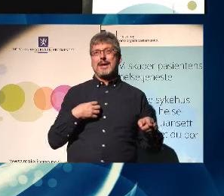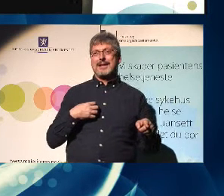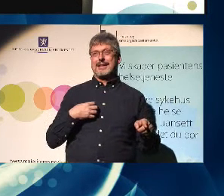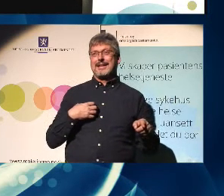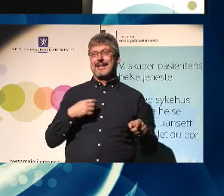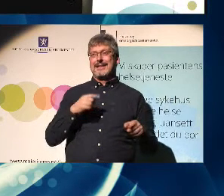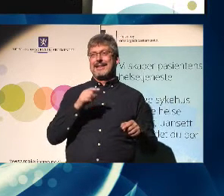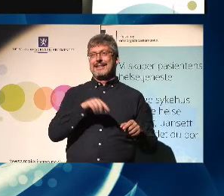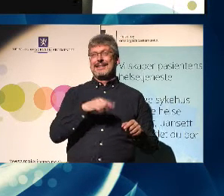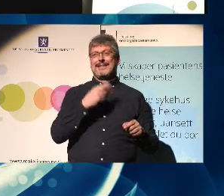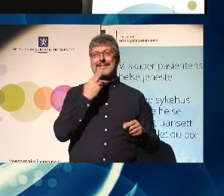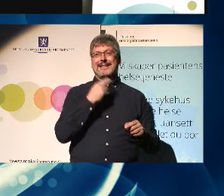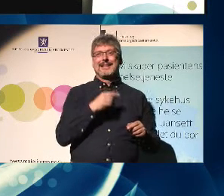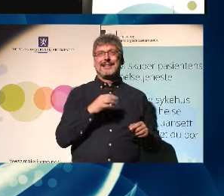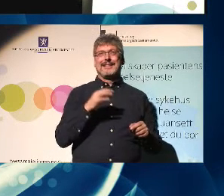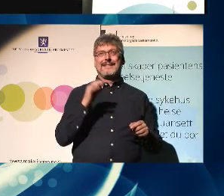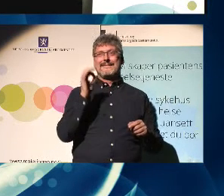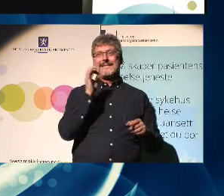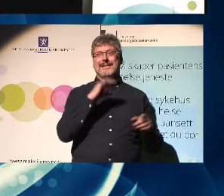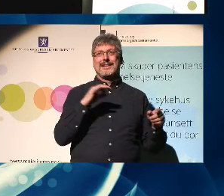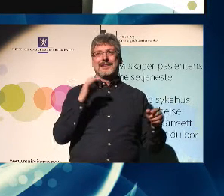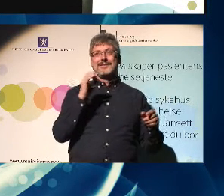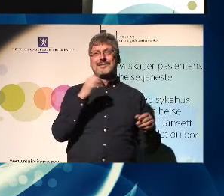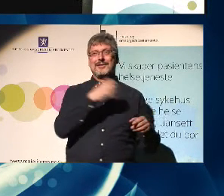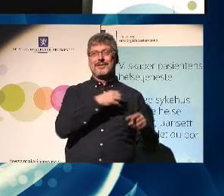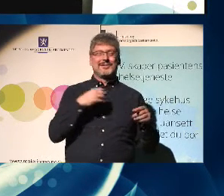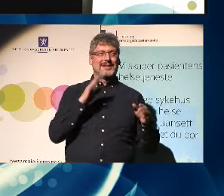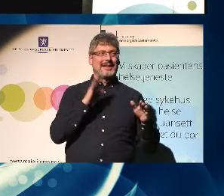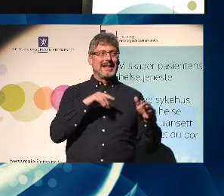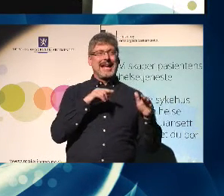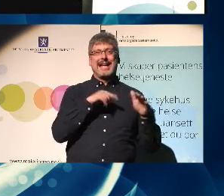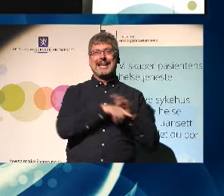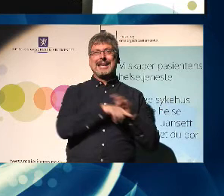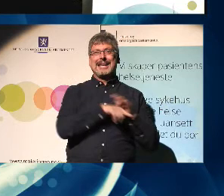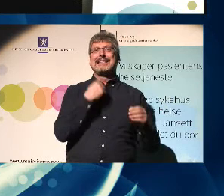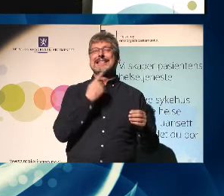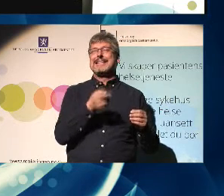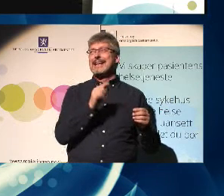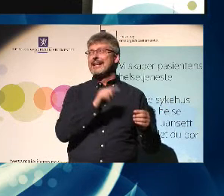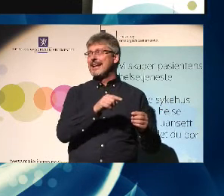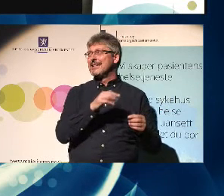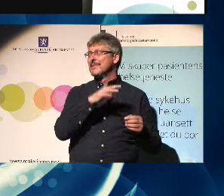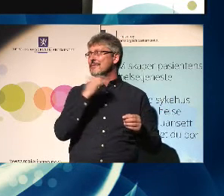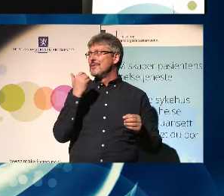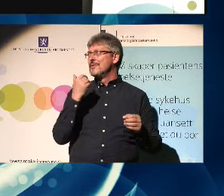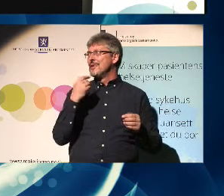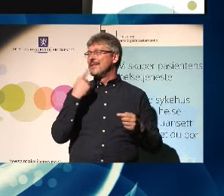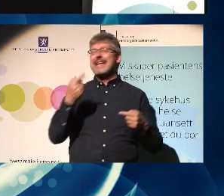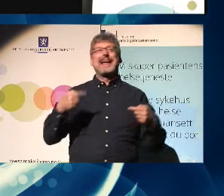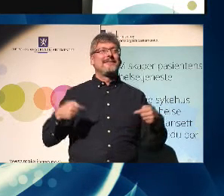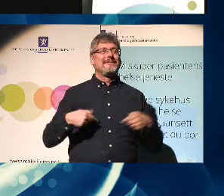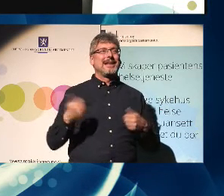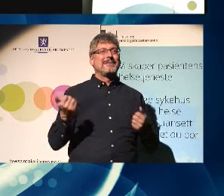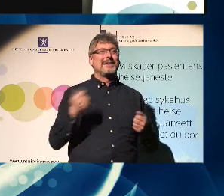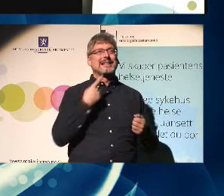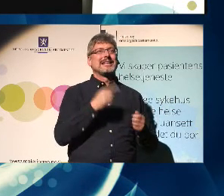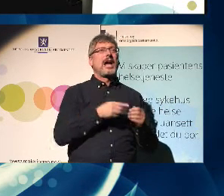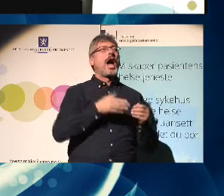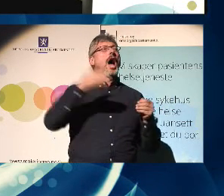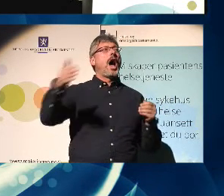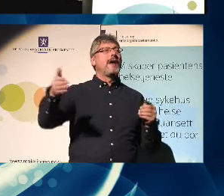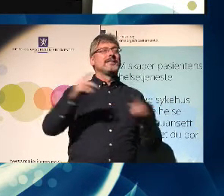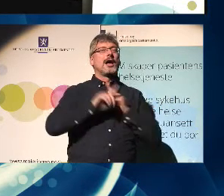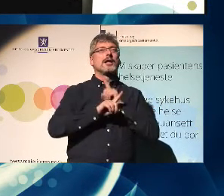det Oslo i Tønsberg, det der inne. Og de sier der, og det synes jeg veldig morsomt i Finnmark når jeg sier at avstand